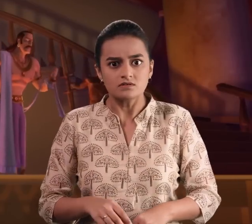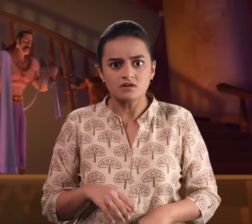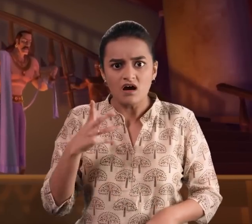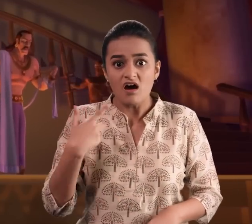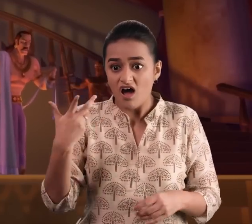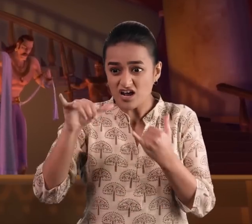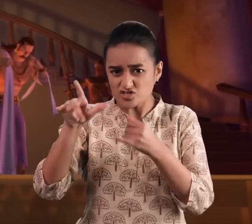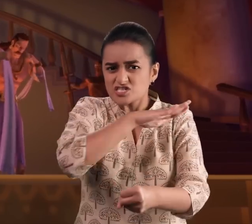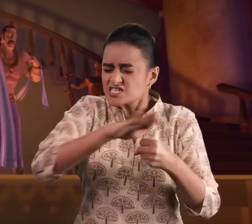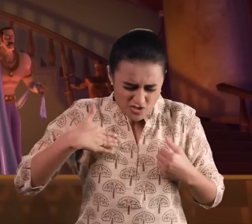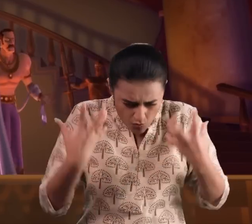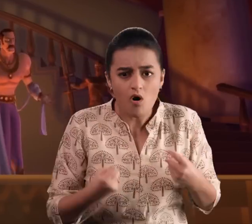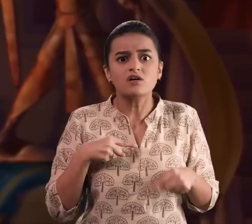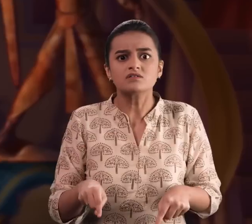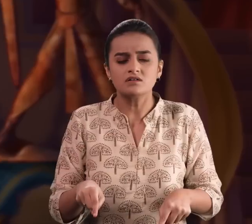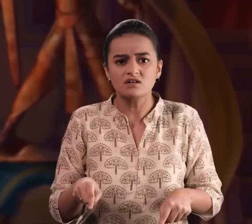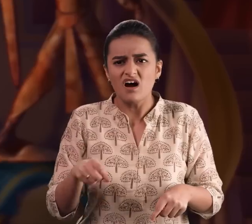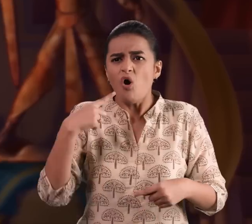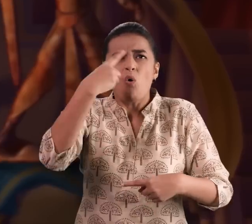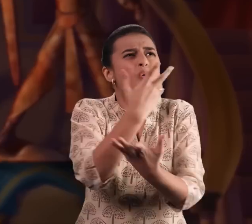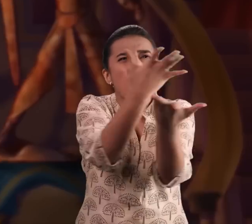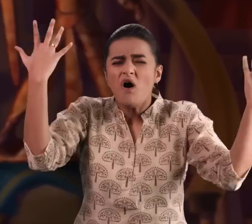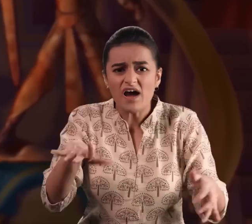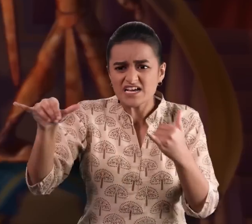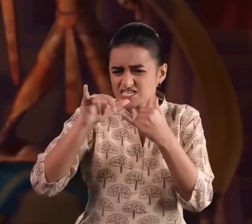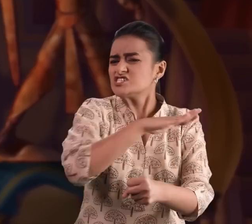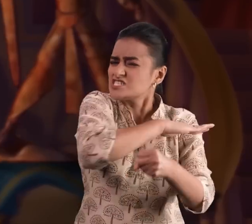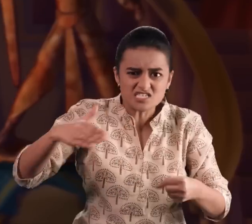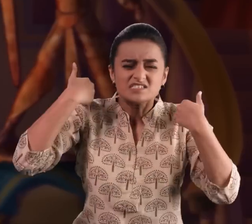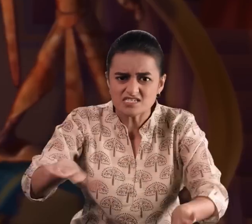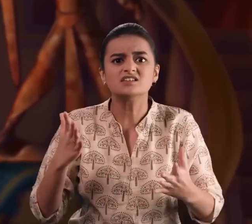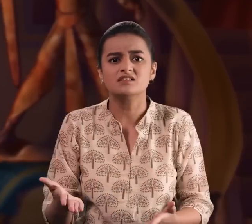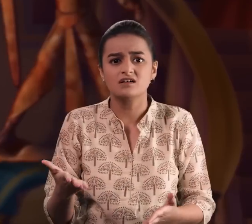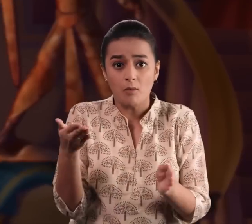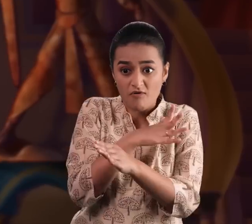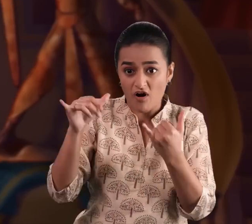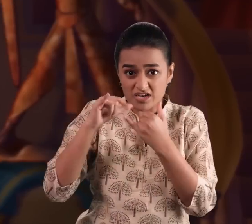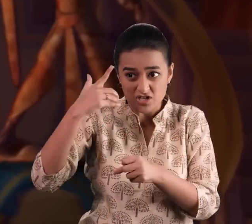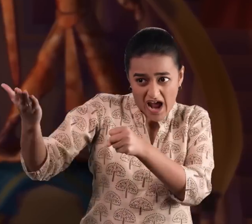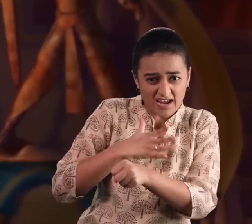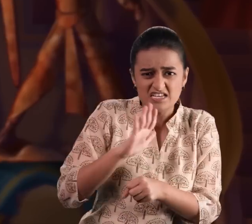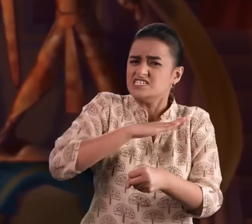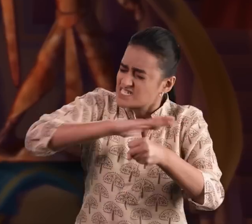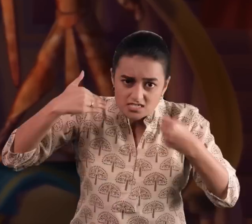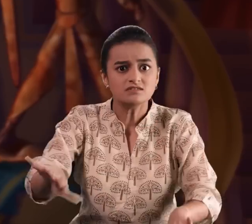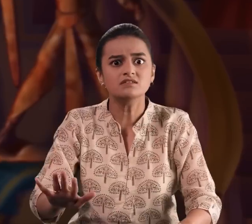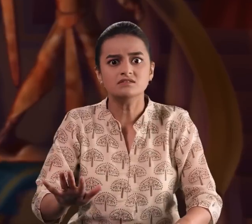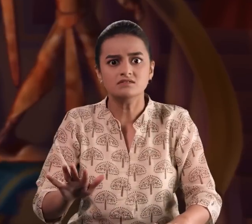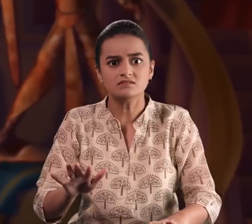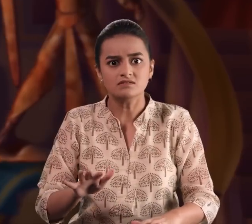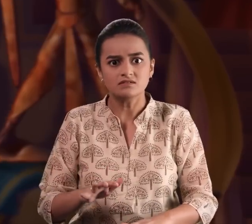मुझे अपने काल की मृत्यु का। कोई तो होगा जो मेरे काल का भी काल बन जाए इससे पहले कि वो मुझ तक